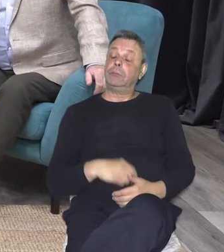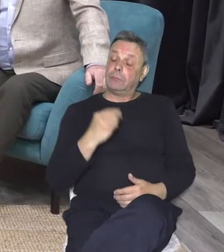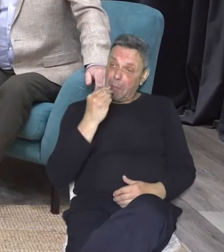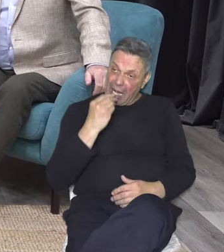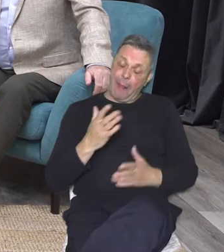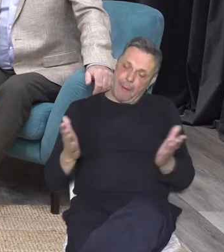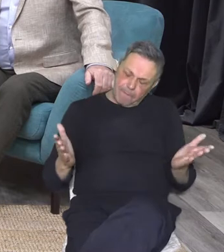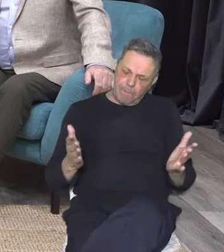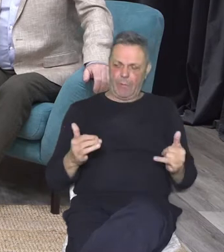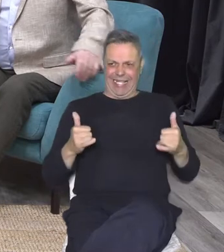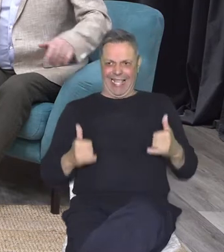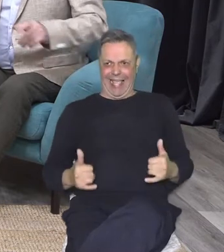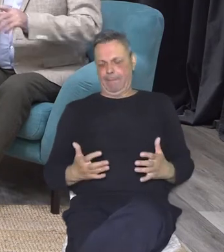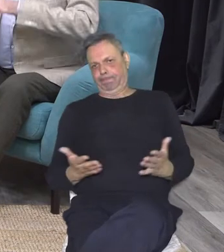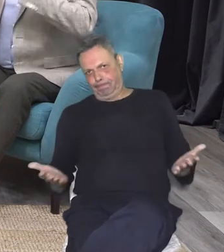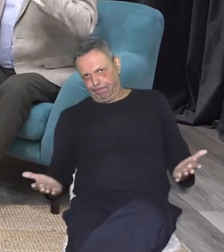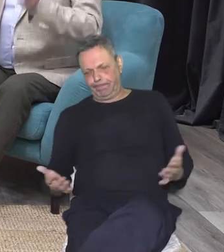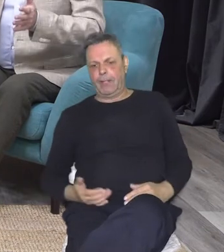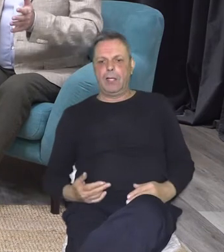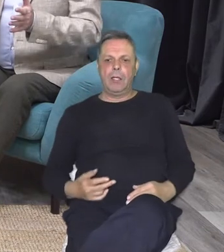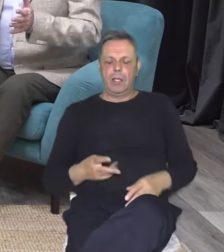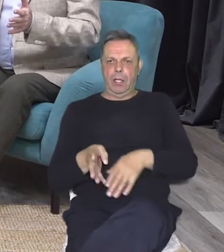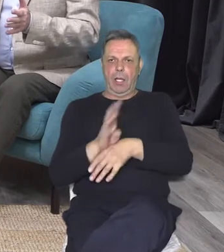Dodirnuli smo prehranu i sada.